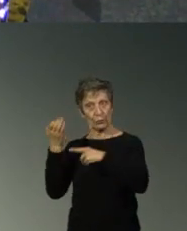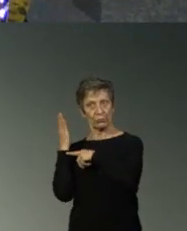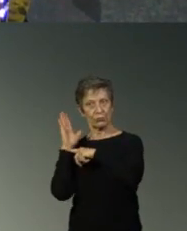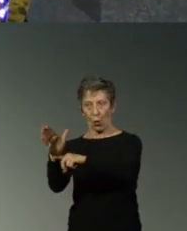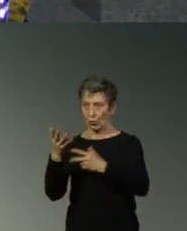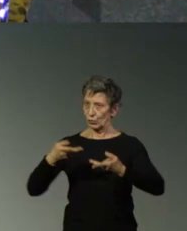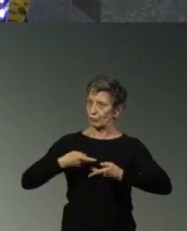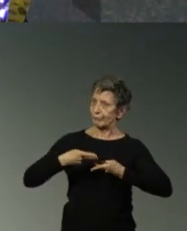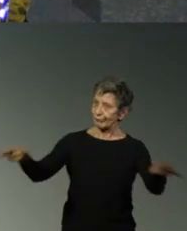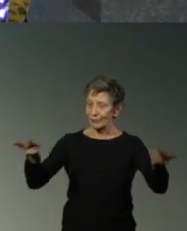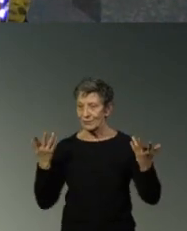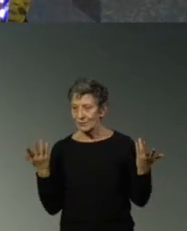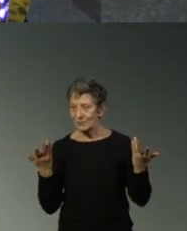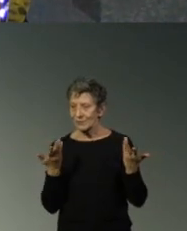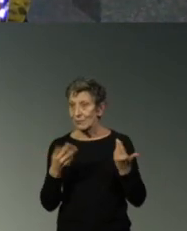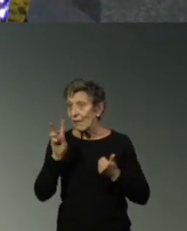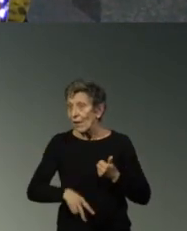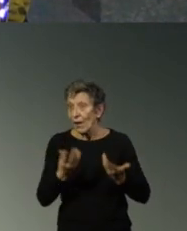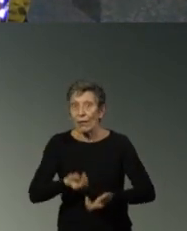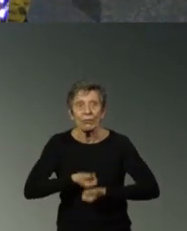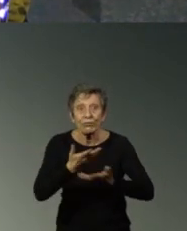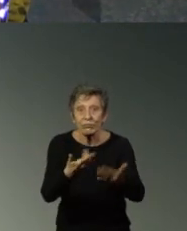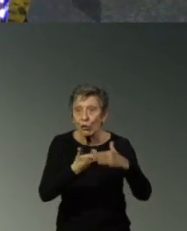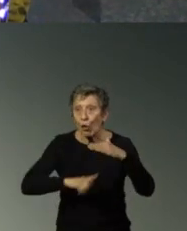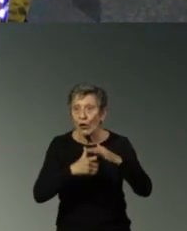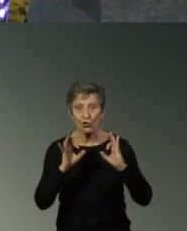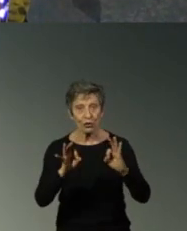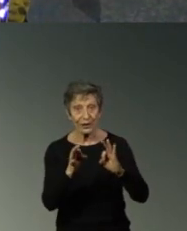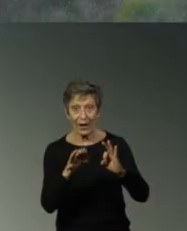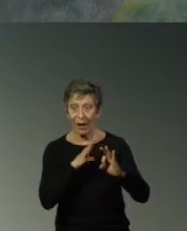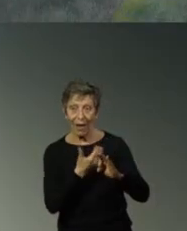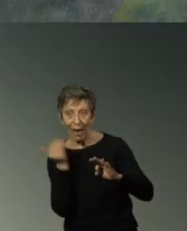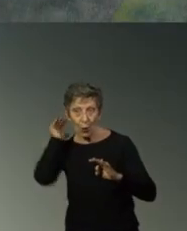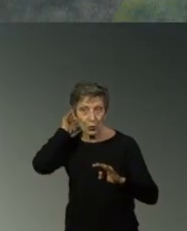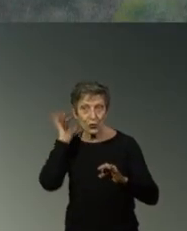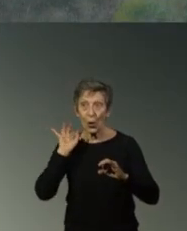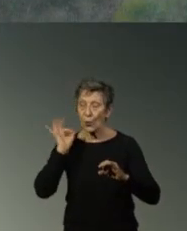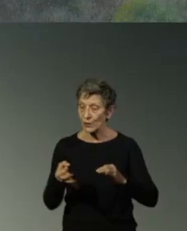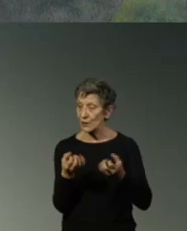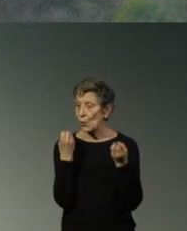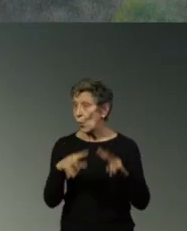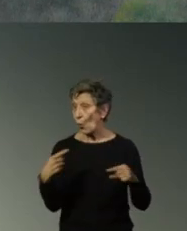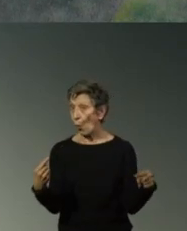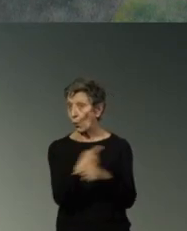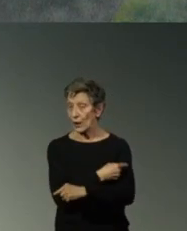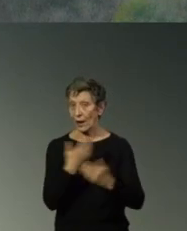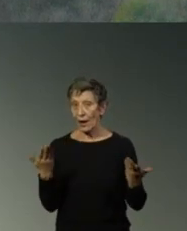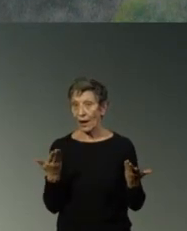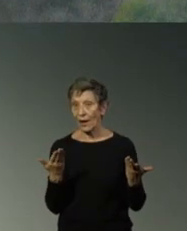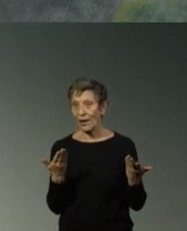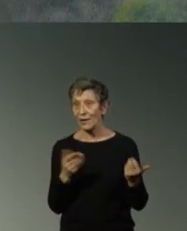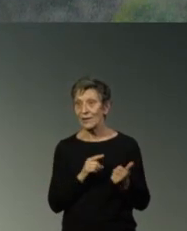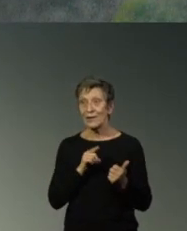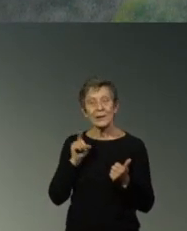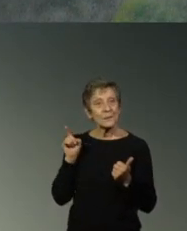de ce qui peut être l'inconscient du langage ordinaire, ou au contraire, d'une conscience très,